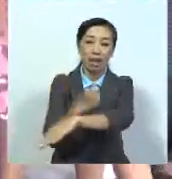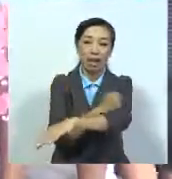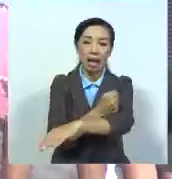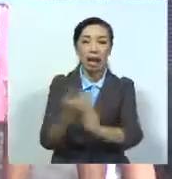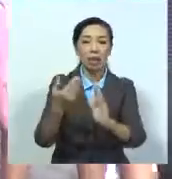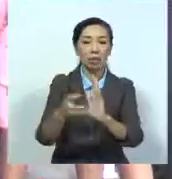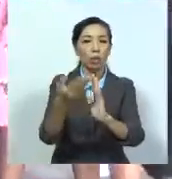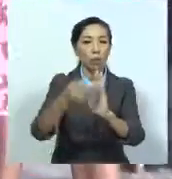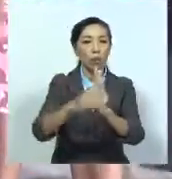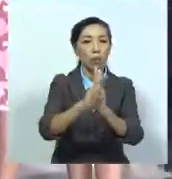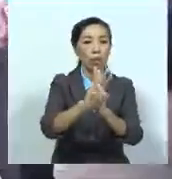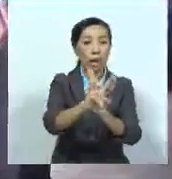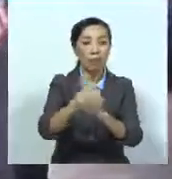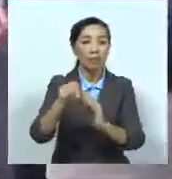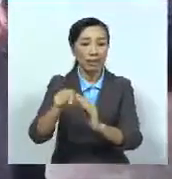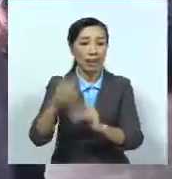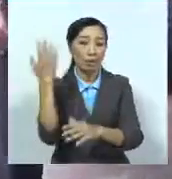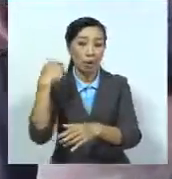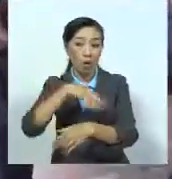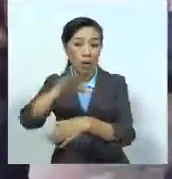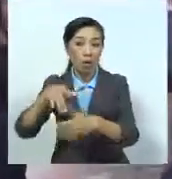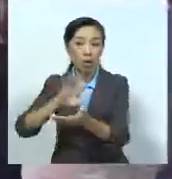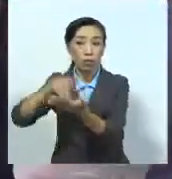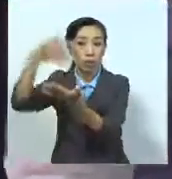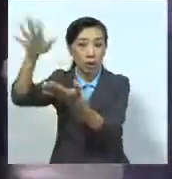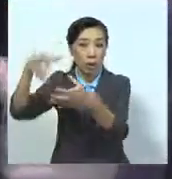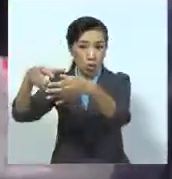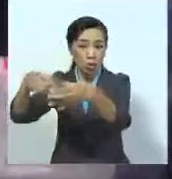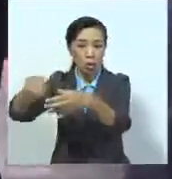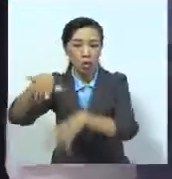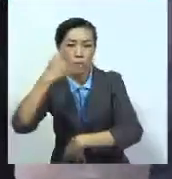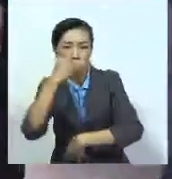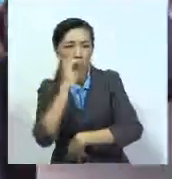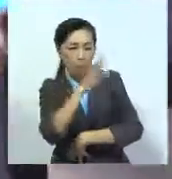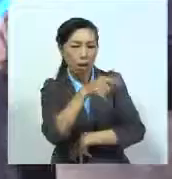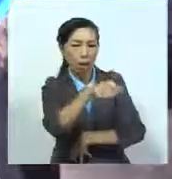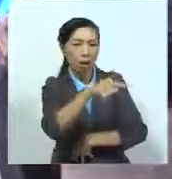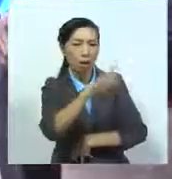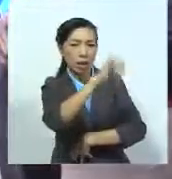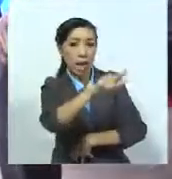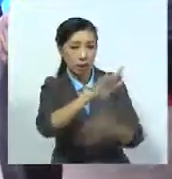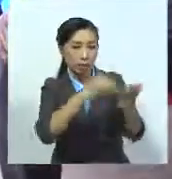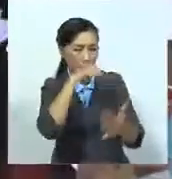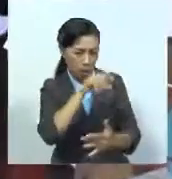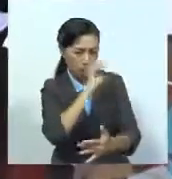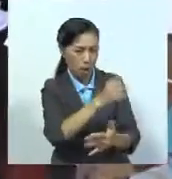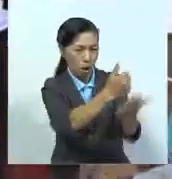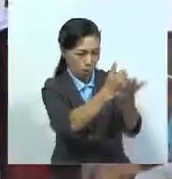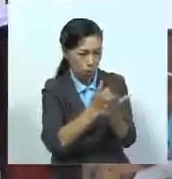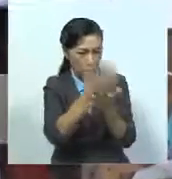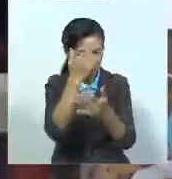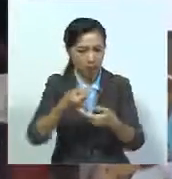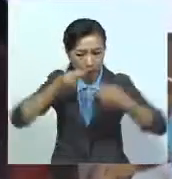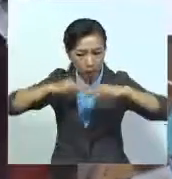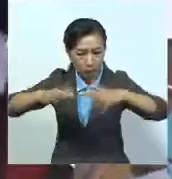ติดต่อทางโทรศัพท์กับญาติเมื่อ2สัปดาห์ก่อนเพื่อขอความช่วยเหลือเนื่องจากถูกนายจ้างลอยแพให้อยู่กลางทะเลโซมาเลีย